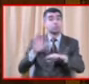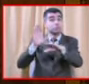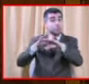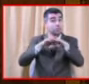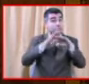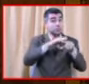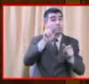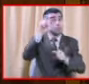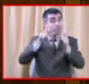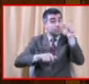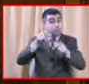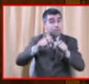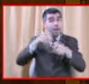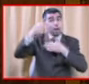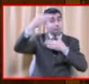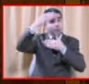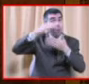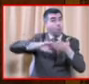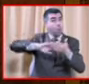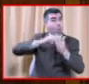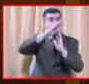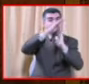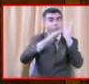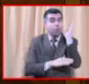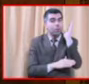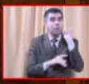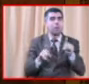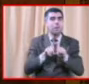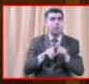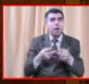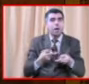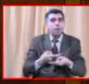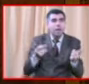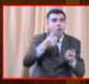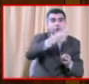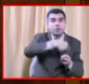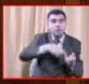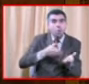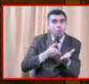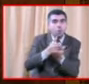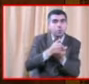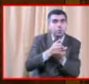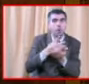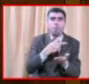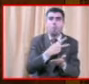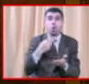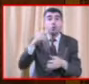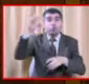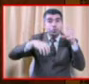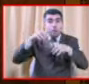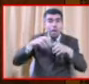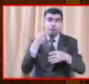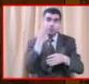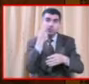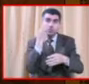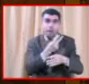المواطنين، من المواطنين ما يغامروش بحياتهم. إلا كان الشتاء كثيرة اللي